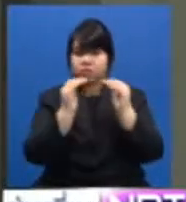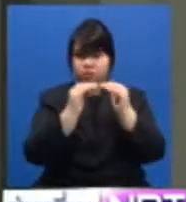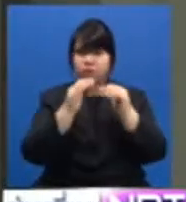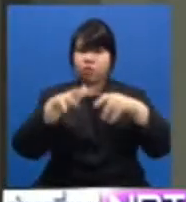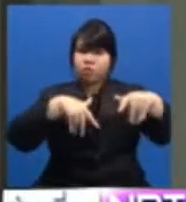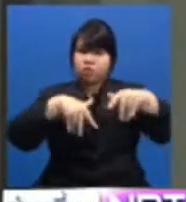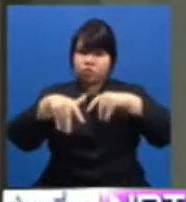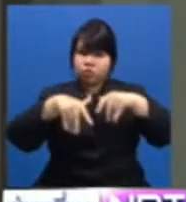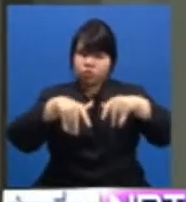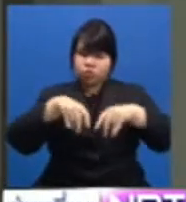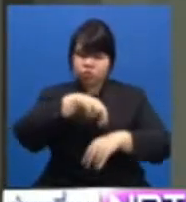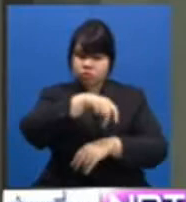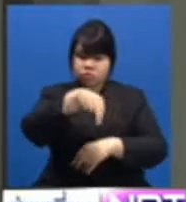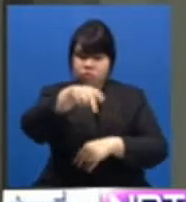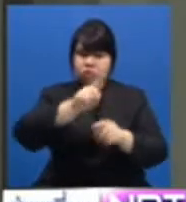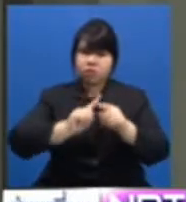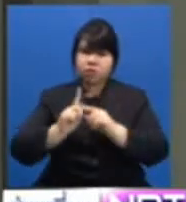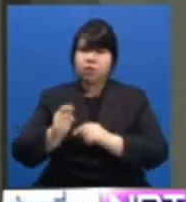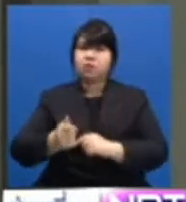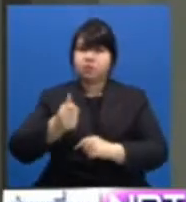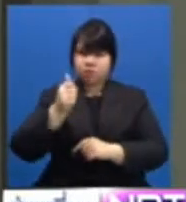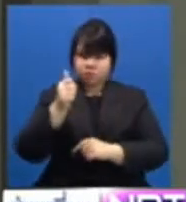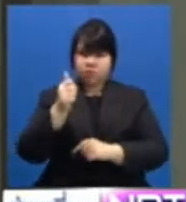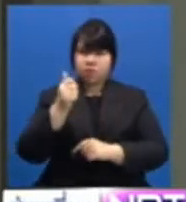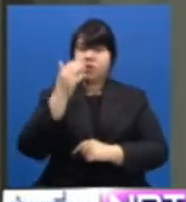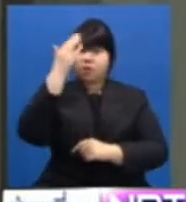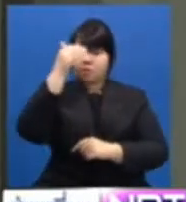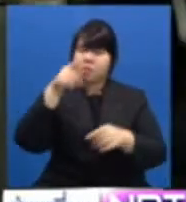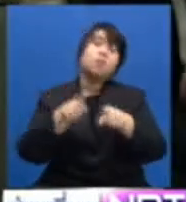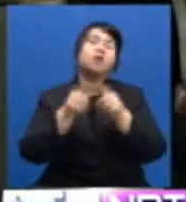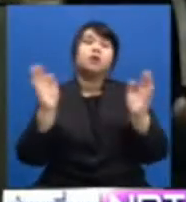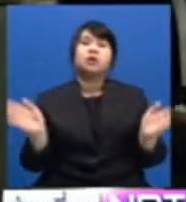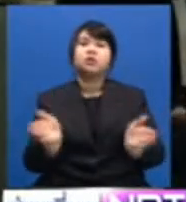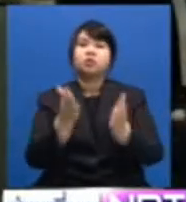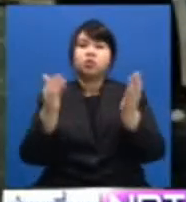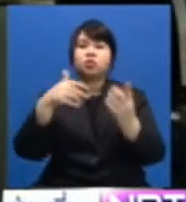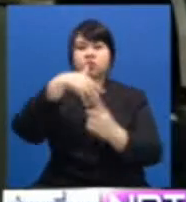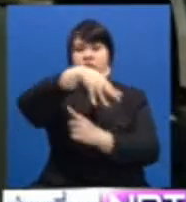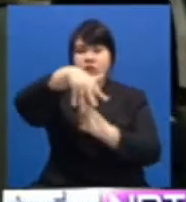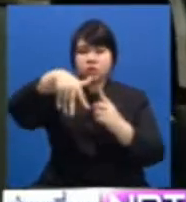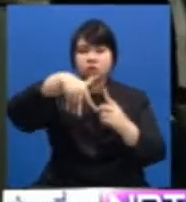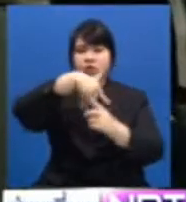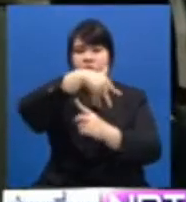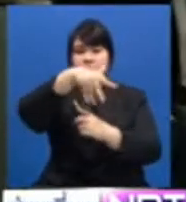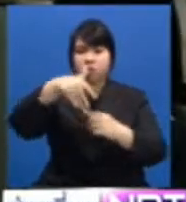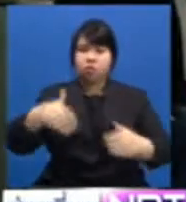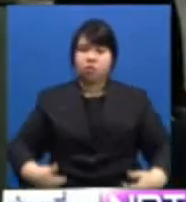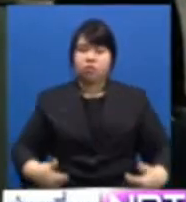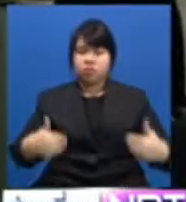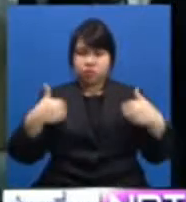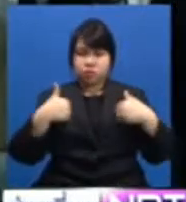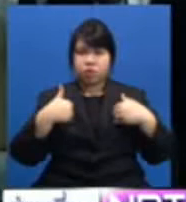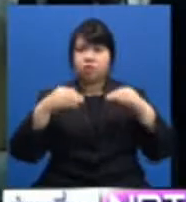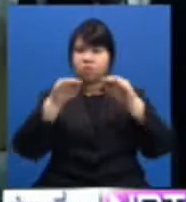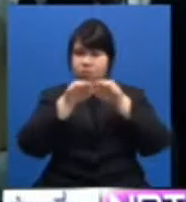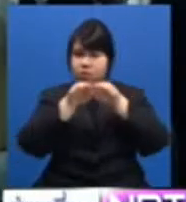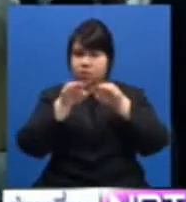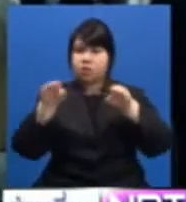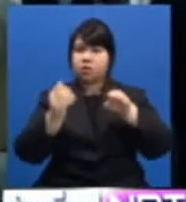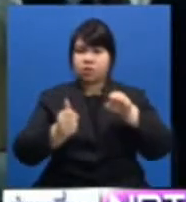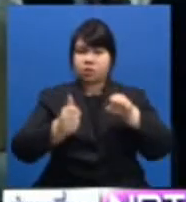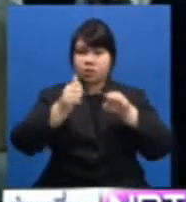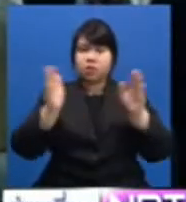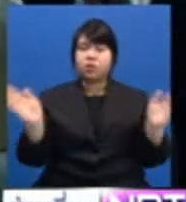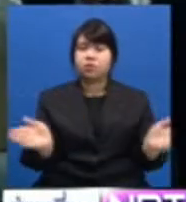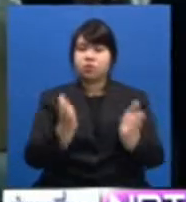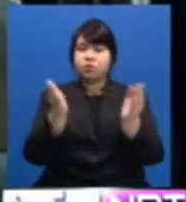พื้นที่สาธารณะเป็นเครื่องมือสำคัญที่จะกระตุ้นให้สภาพแวดล้อมกายภาพเป็นมาตรฐานส่งเสริมให้เกิดการท่